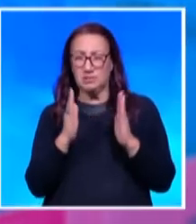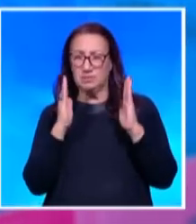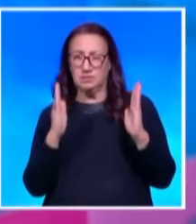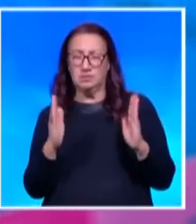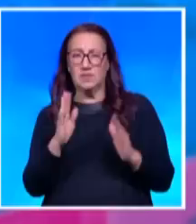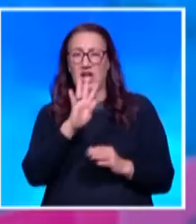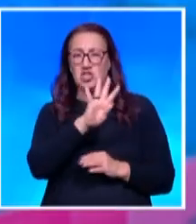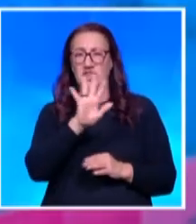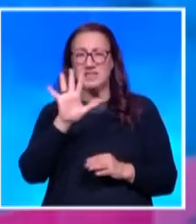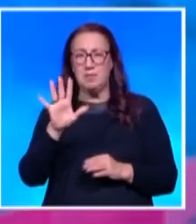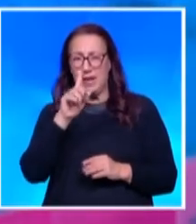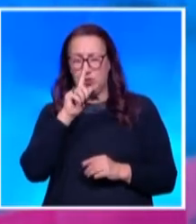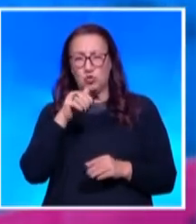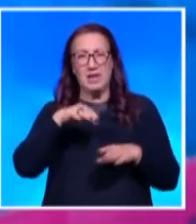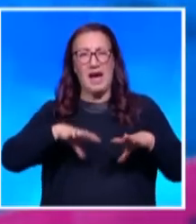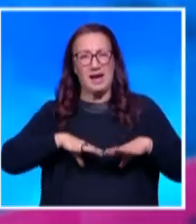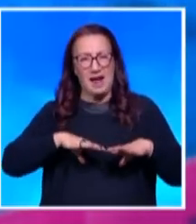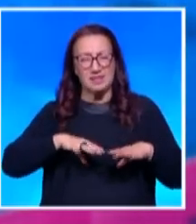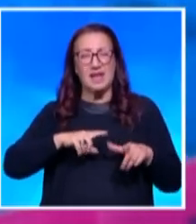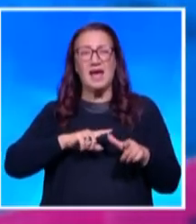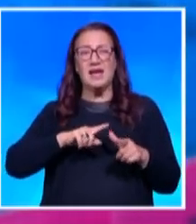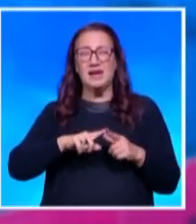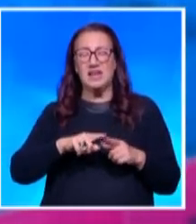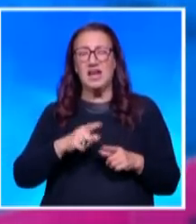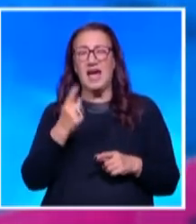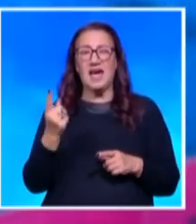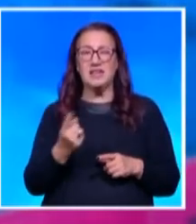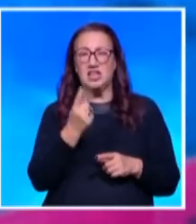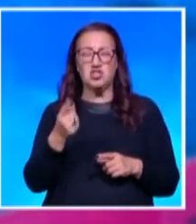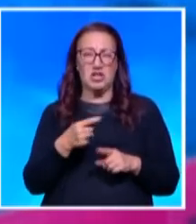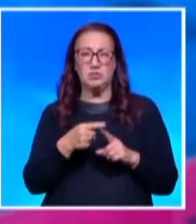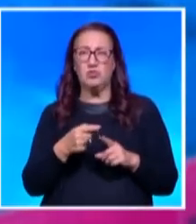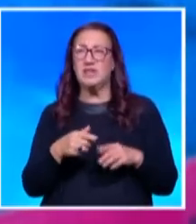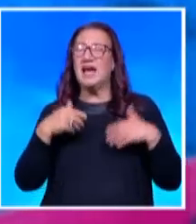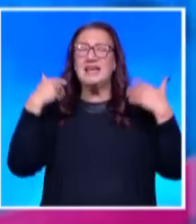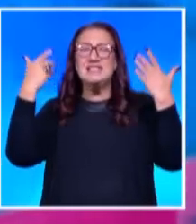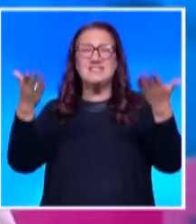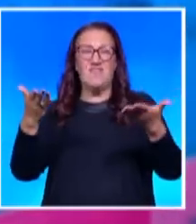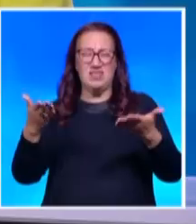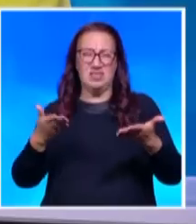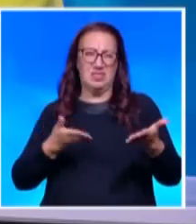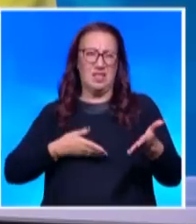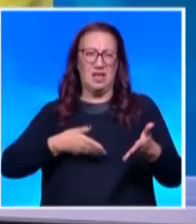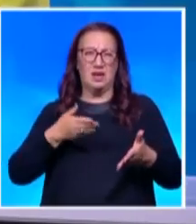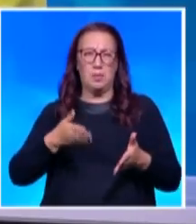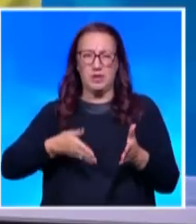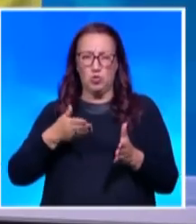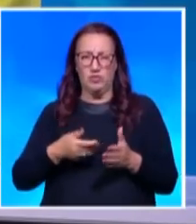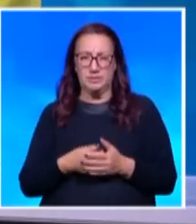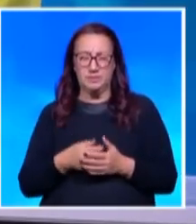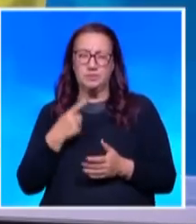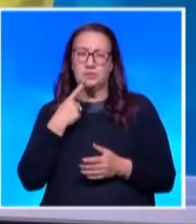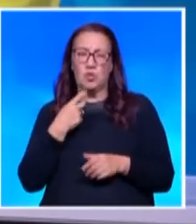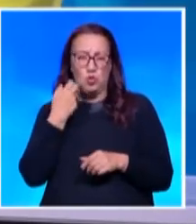място и час и половина извън населеното място което в не-малко случай се оказва абсолютно не съвсем еднозначно съвсем накратко отнет